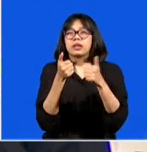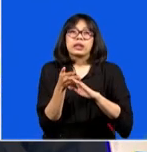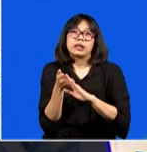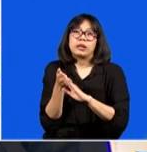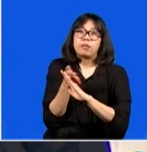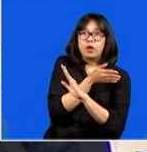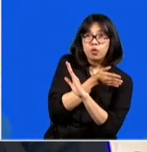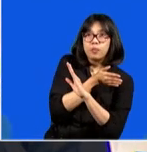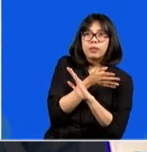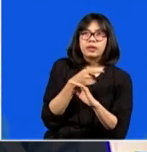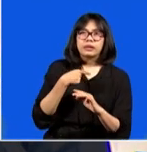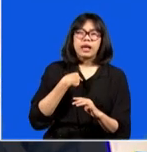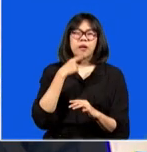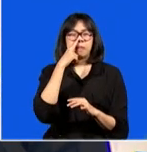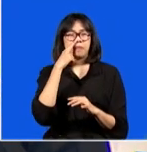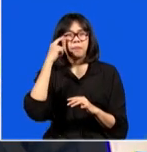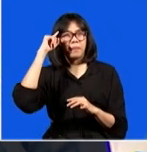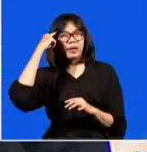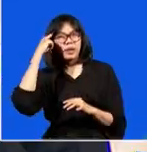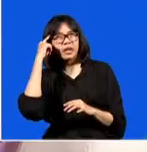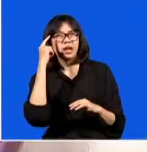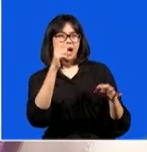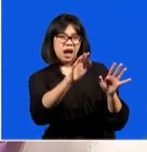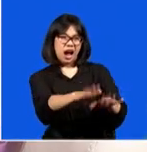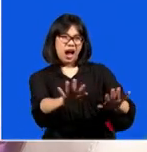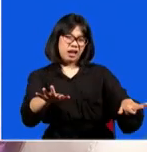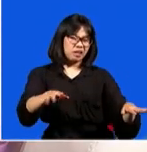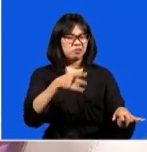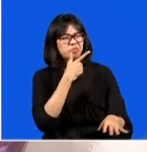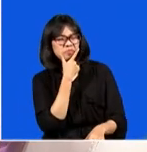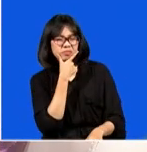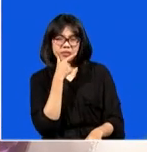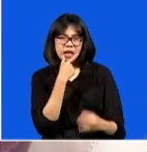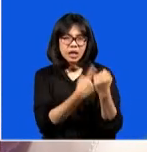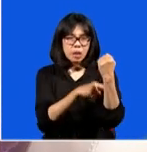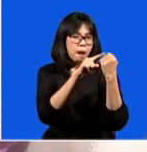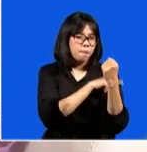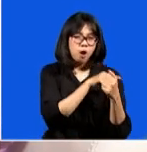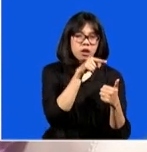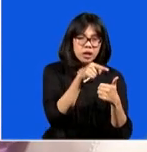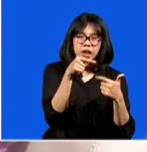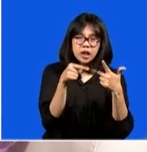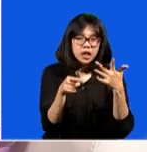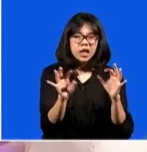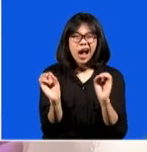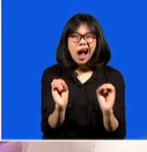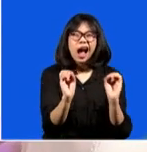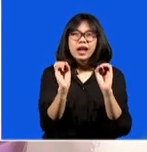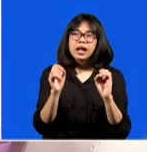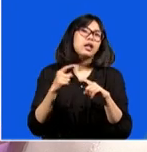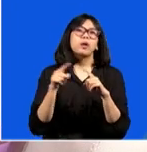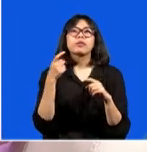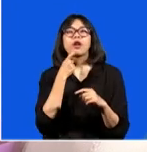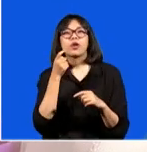terapkan Tadinya saya berpikir bahwa anak ini tidak memiliki kemampuan untuk Ini buat itu tetapi Ketika saya coba